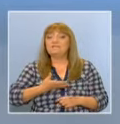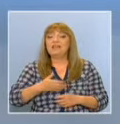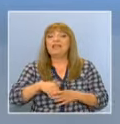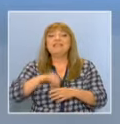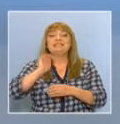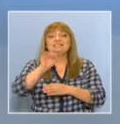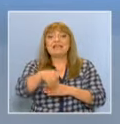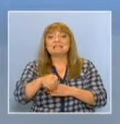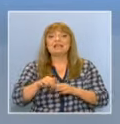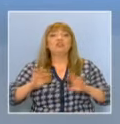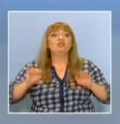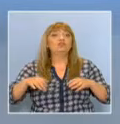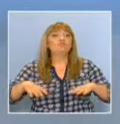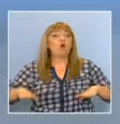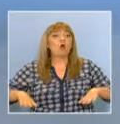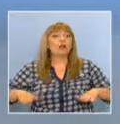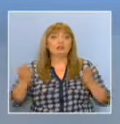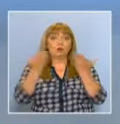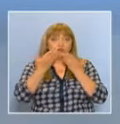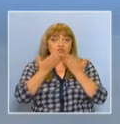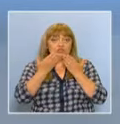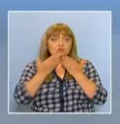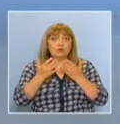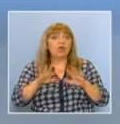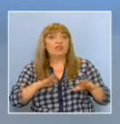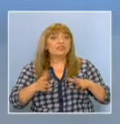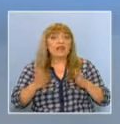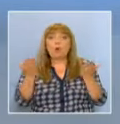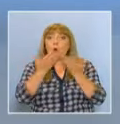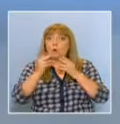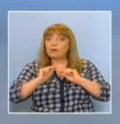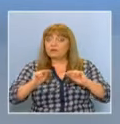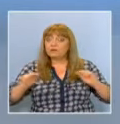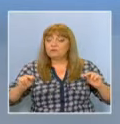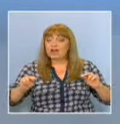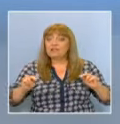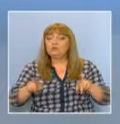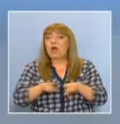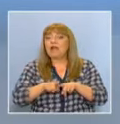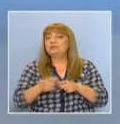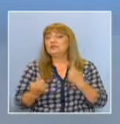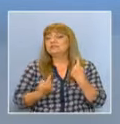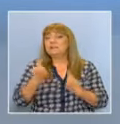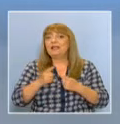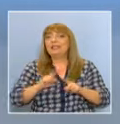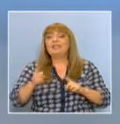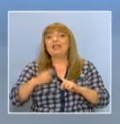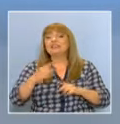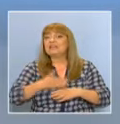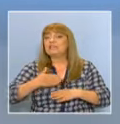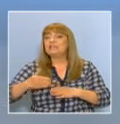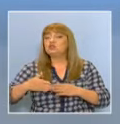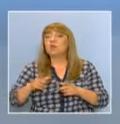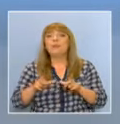от уроците си в двора на училището. Дали образованието под формата на забавление и с нетрадиционни методи е